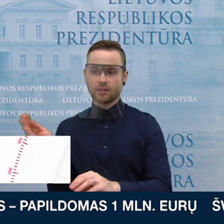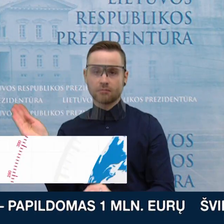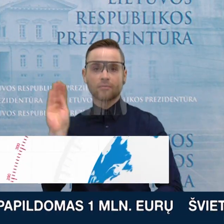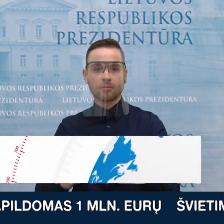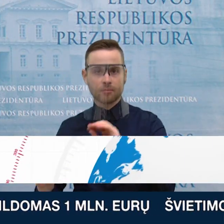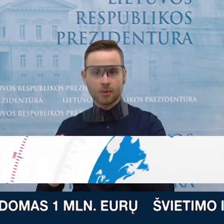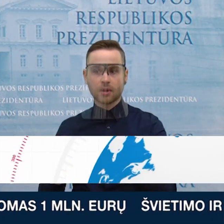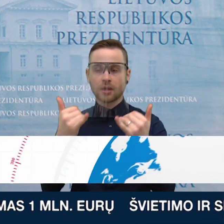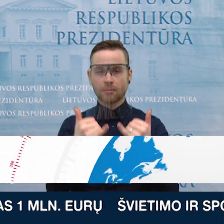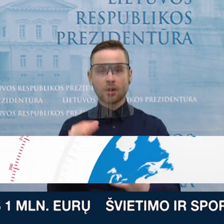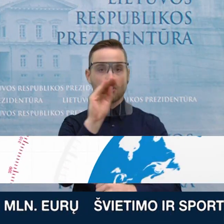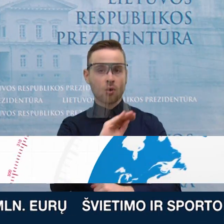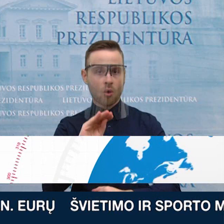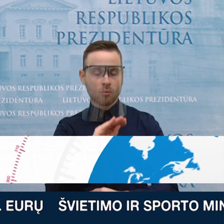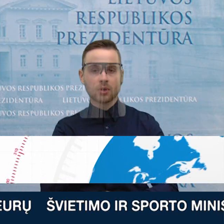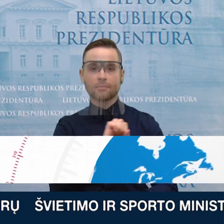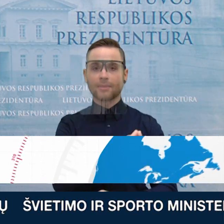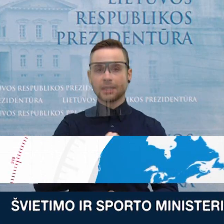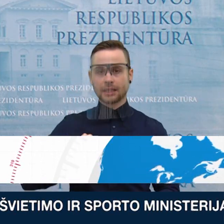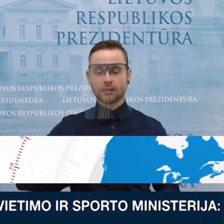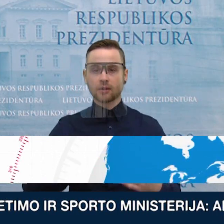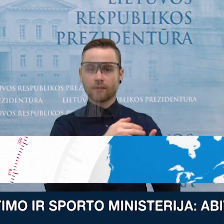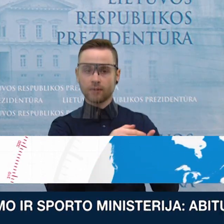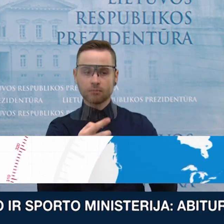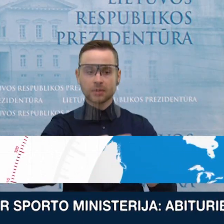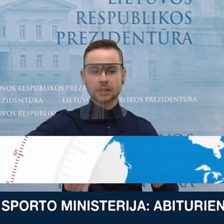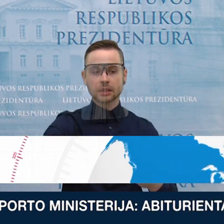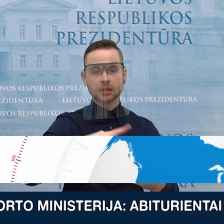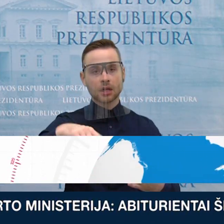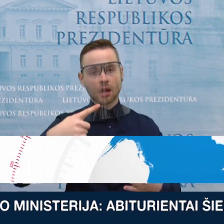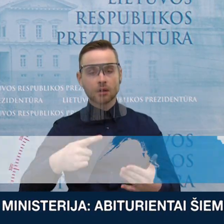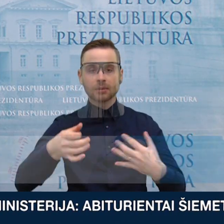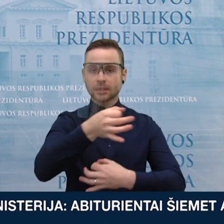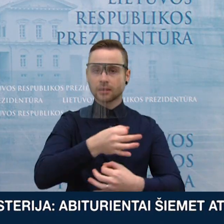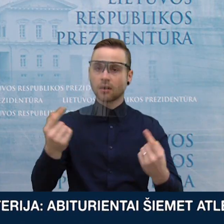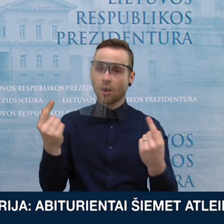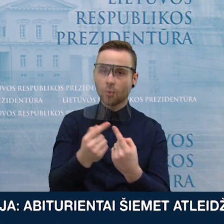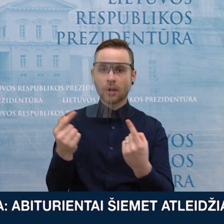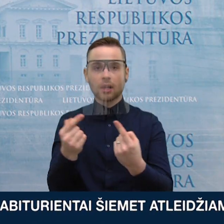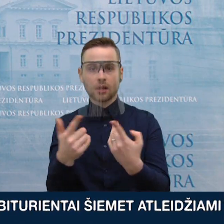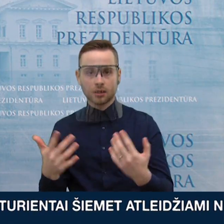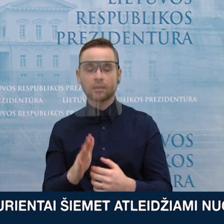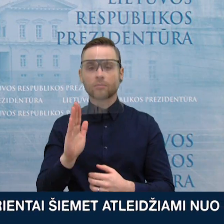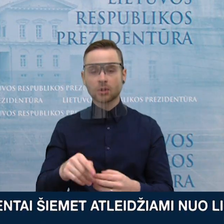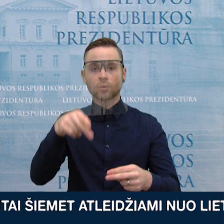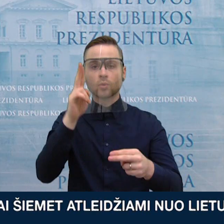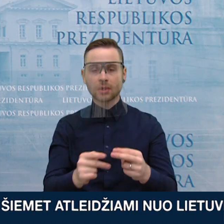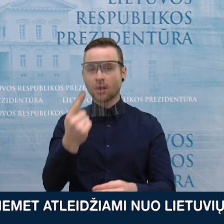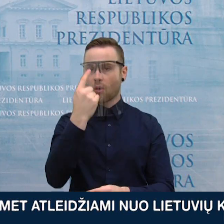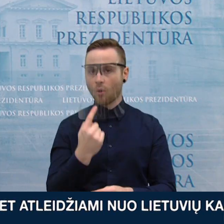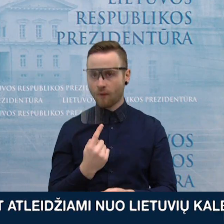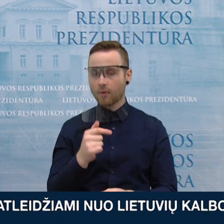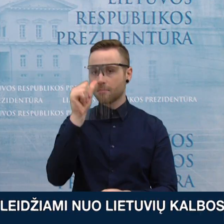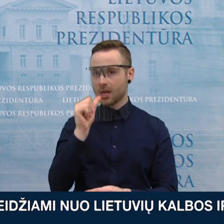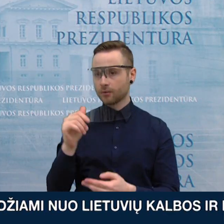Europos medicinos agentūroje klausimas dėl šios vakcinos tinkamumo bus kovo mėnesį. Ir